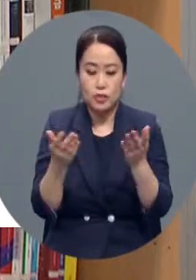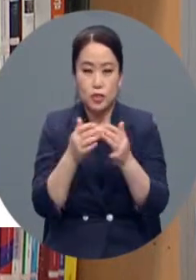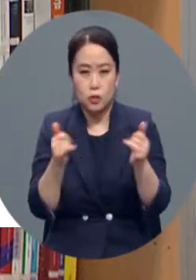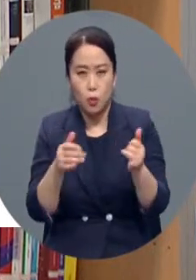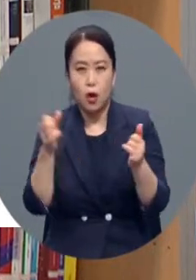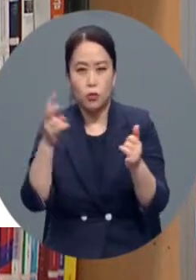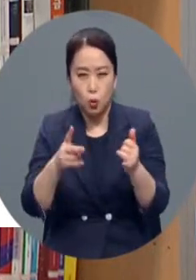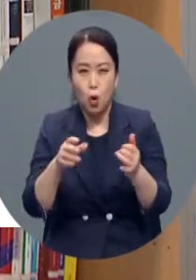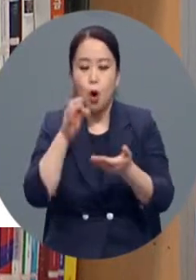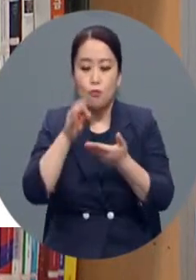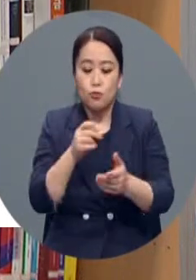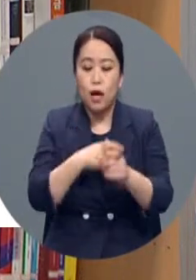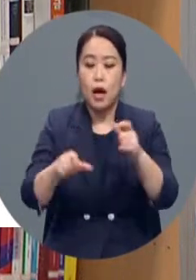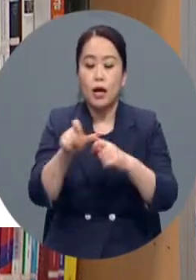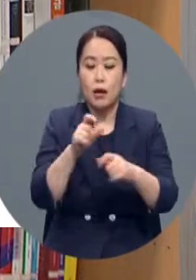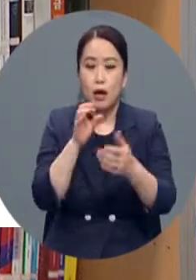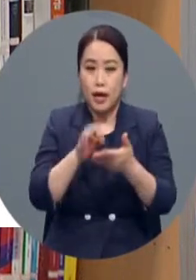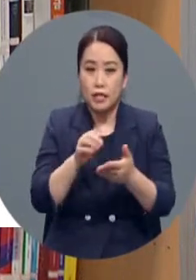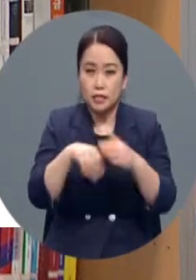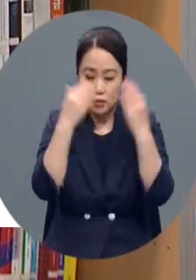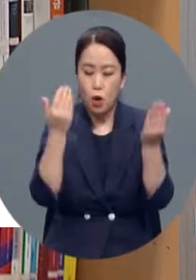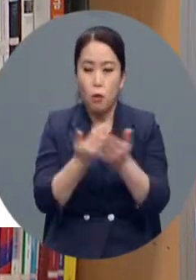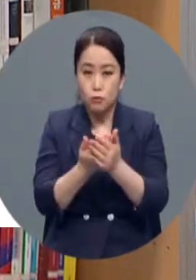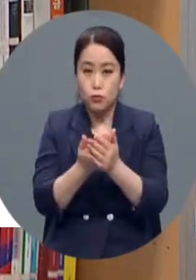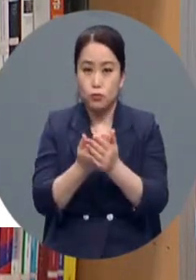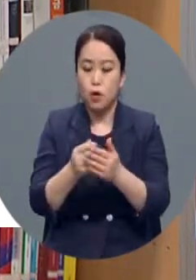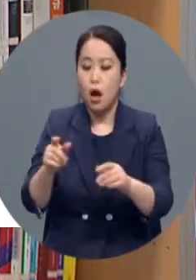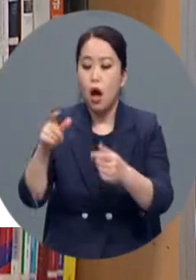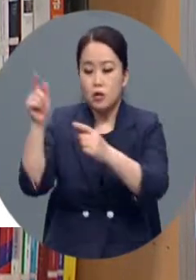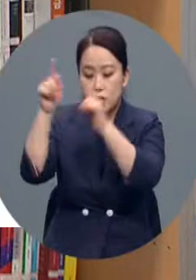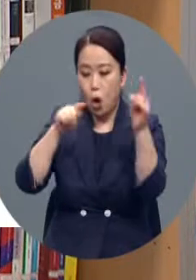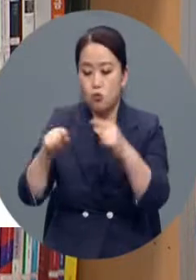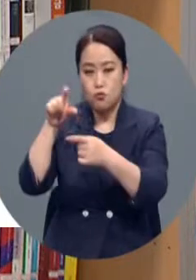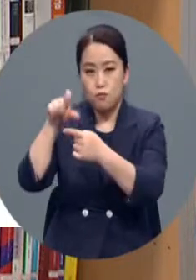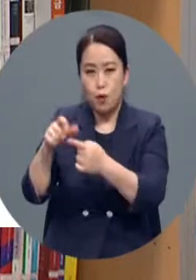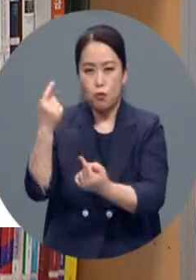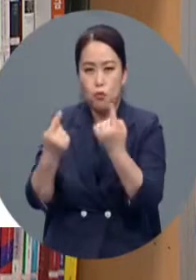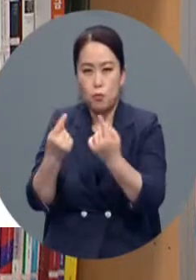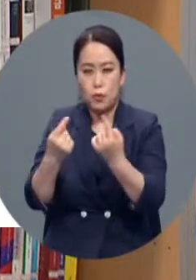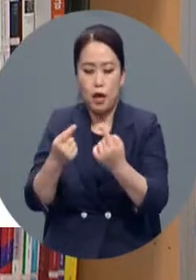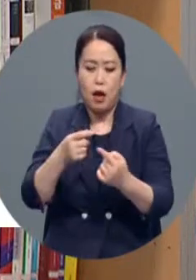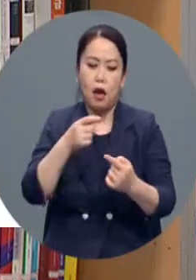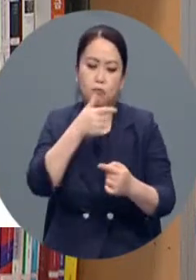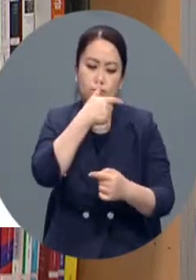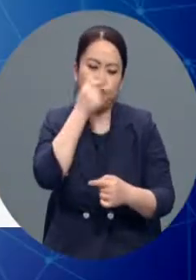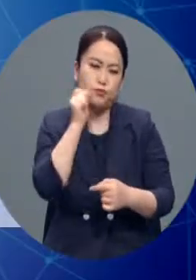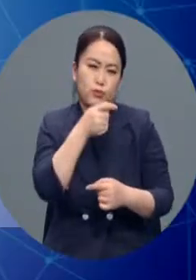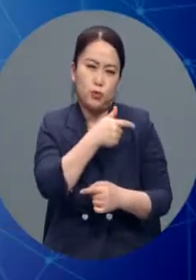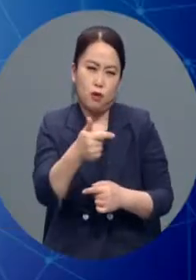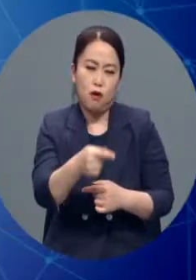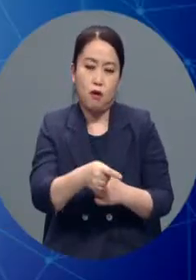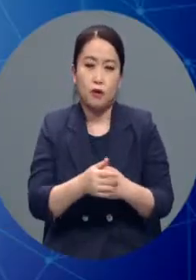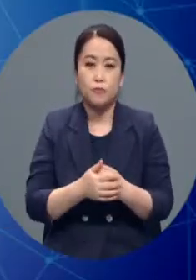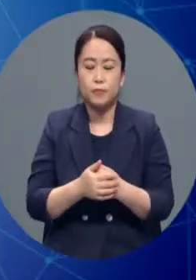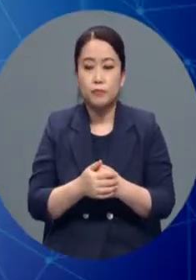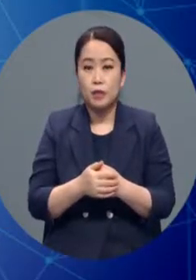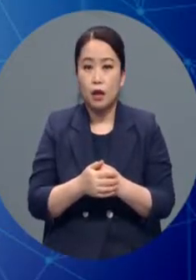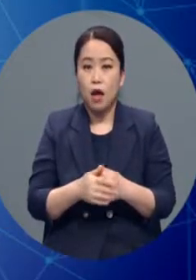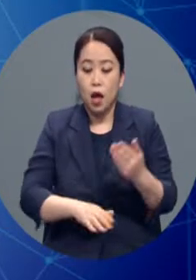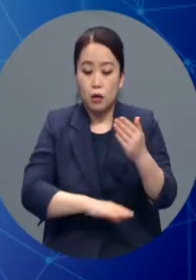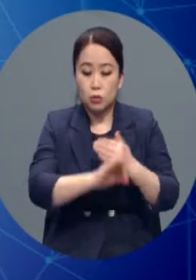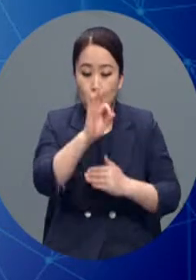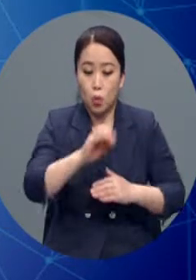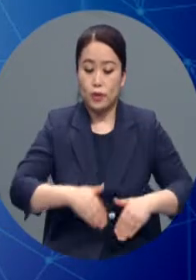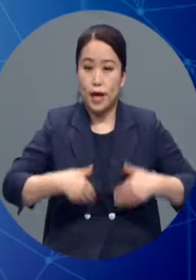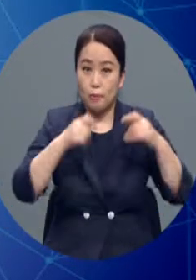전반적인 부분에서 천국행 전보다 크게 미흡한 것으로 파악되었습니다 동남권 의 아이스티